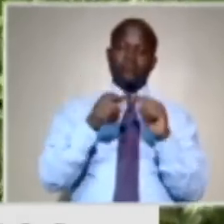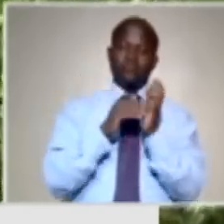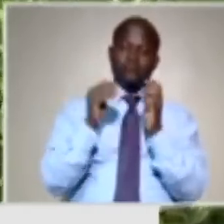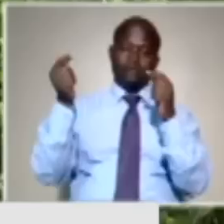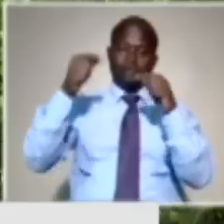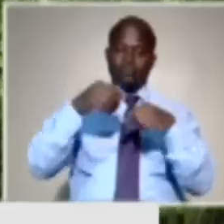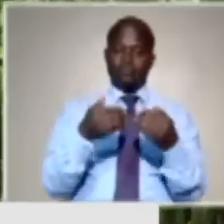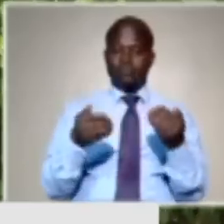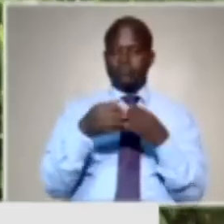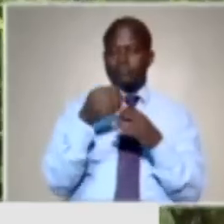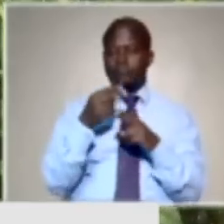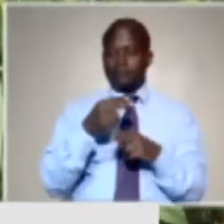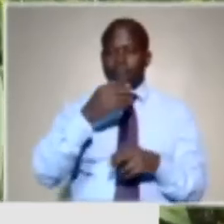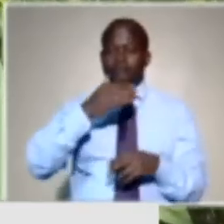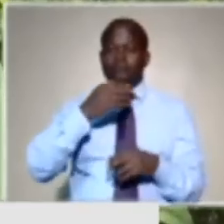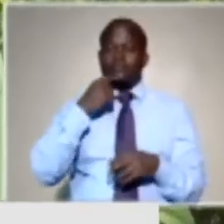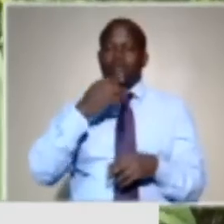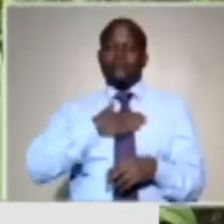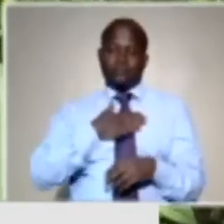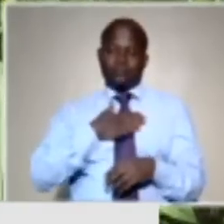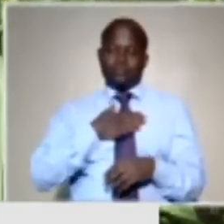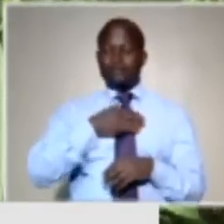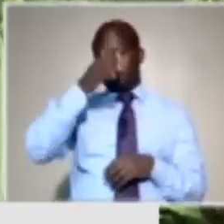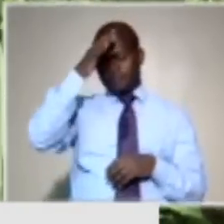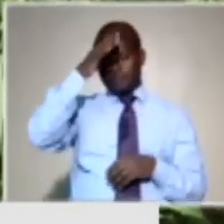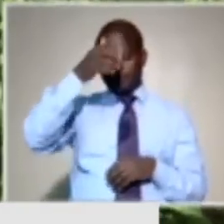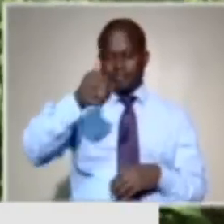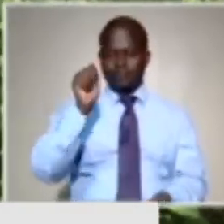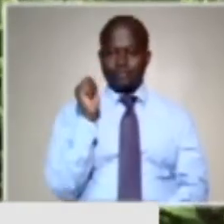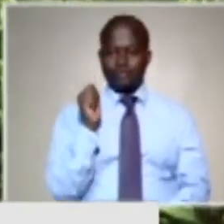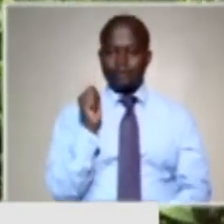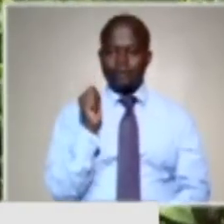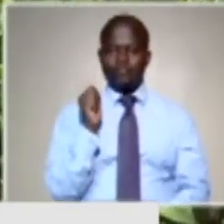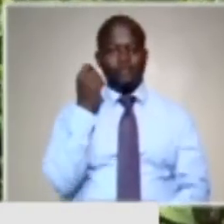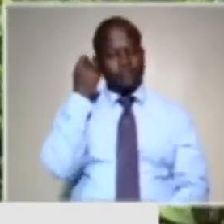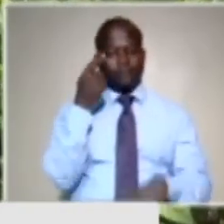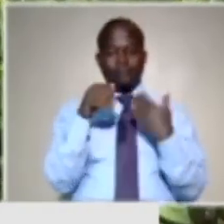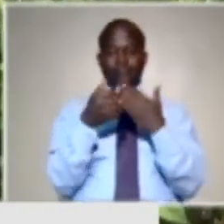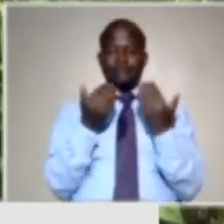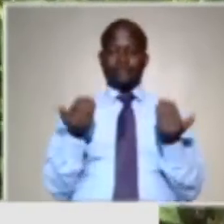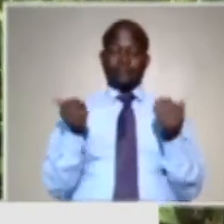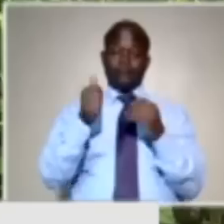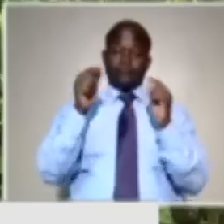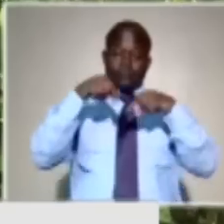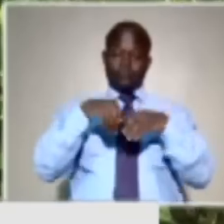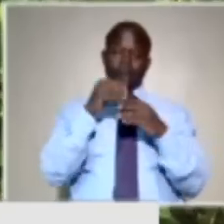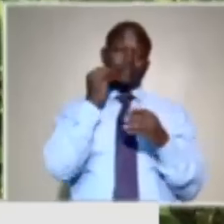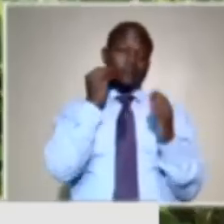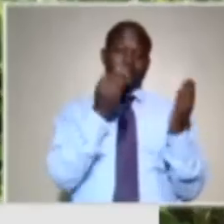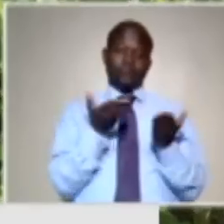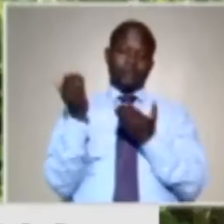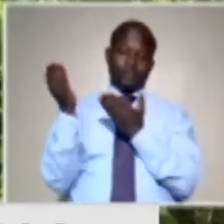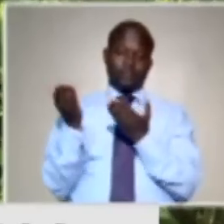bamunzanira umwana ariko nyitirirwa yoko ndi papa we ubwo rero umwana yaraje mu rugo ndamwakira